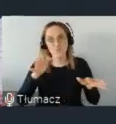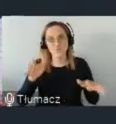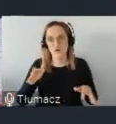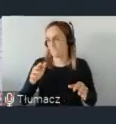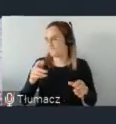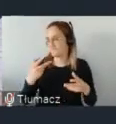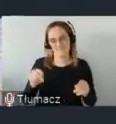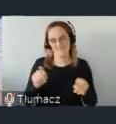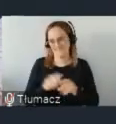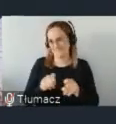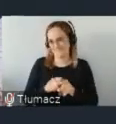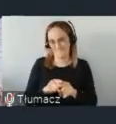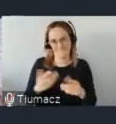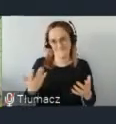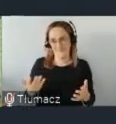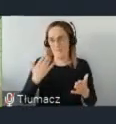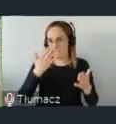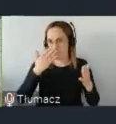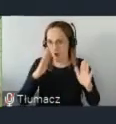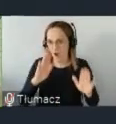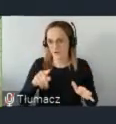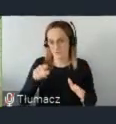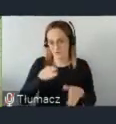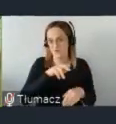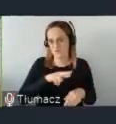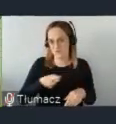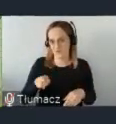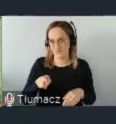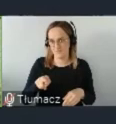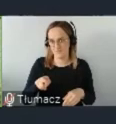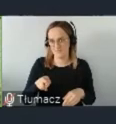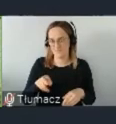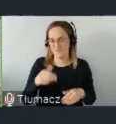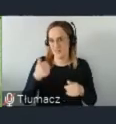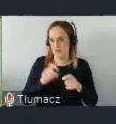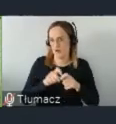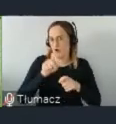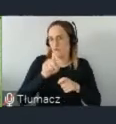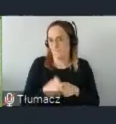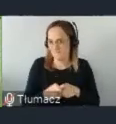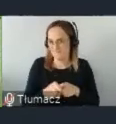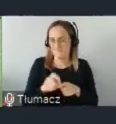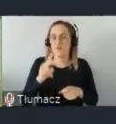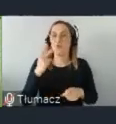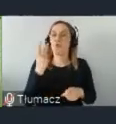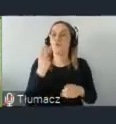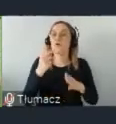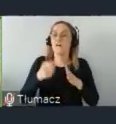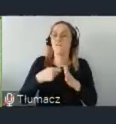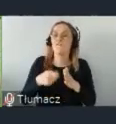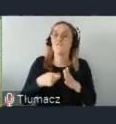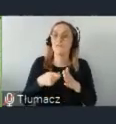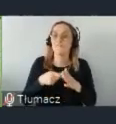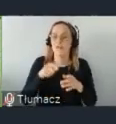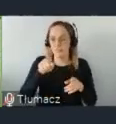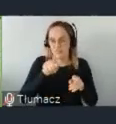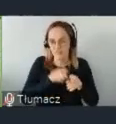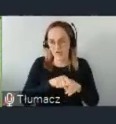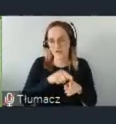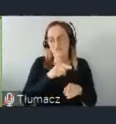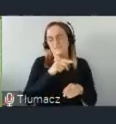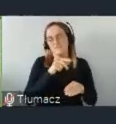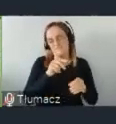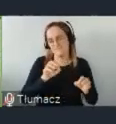my. Czyli pokazując im te rzeczy, mamy znowu ten krok do przodu. Drugi filmik to też z